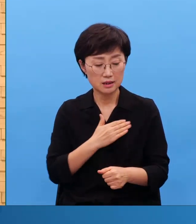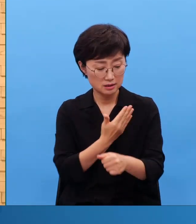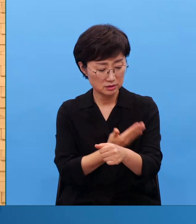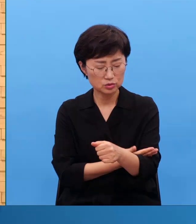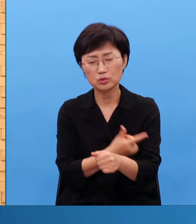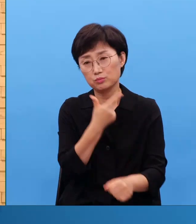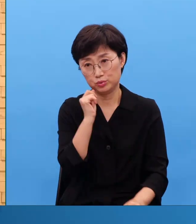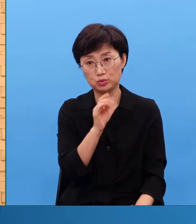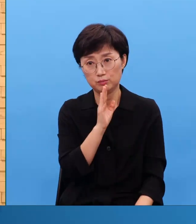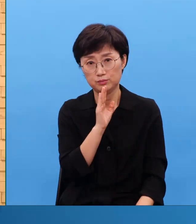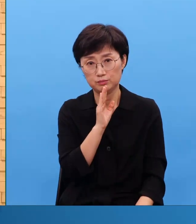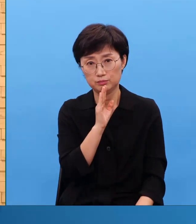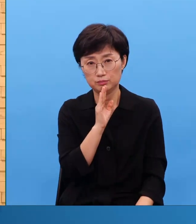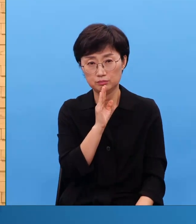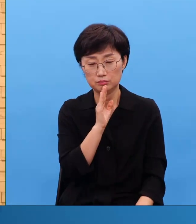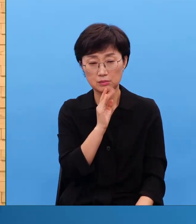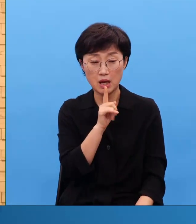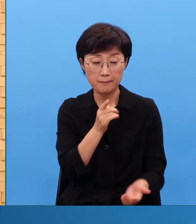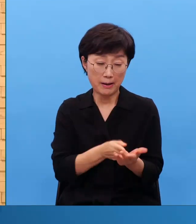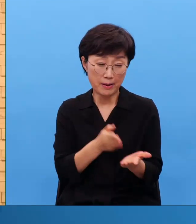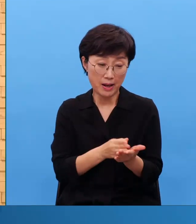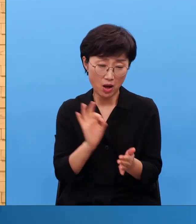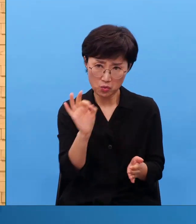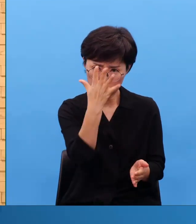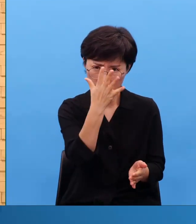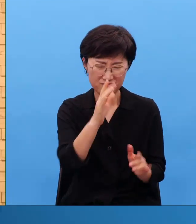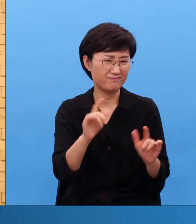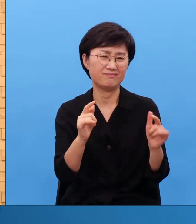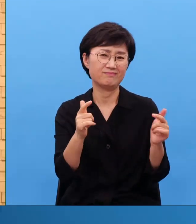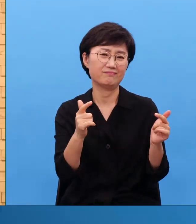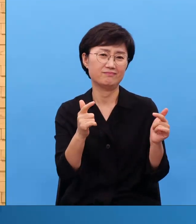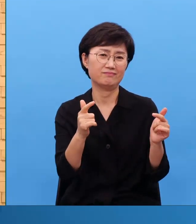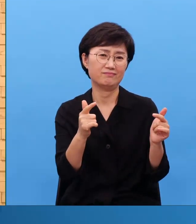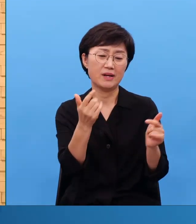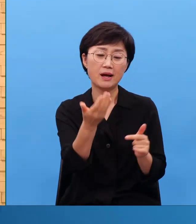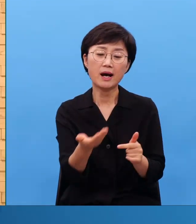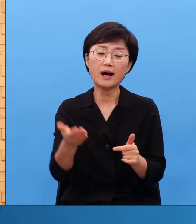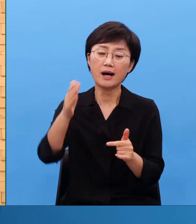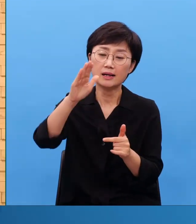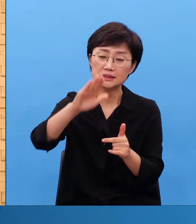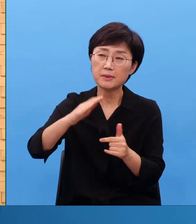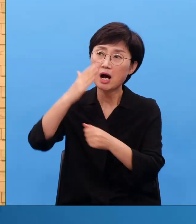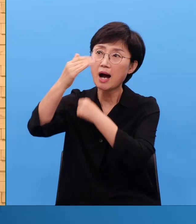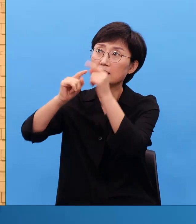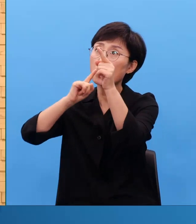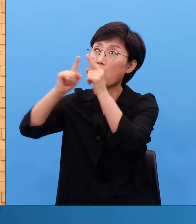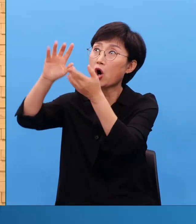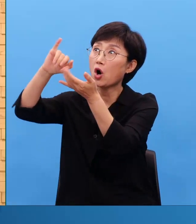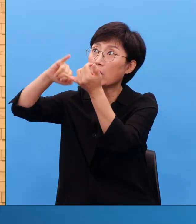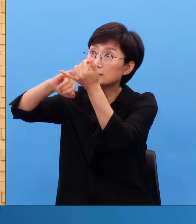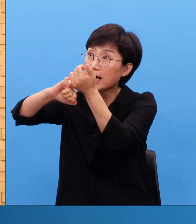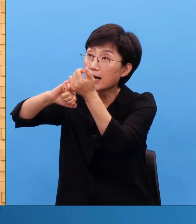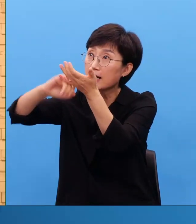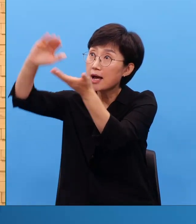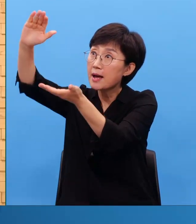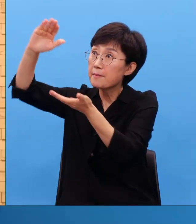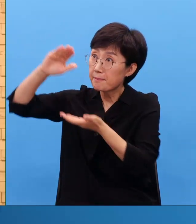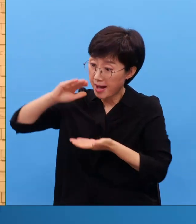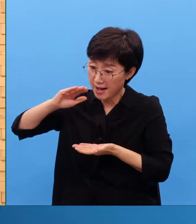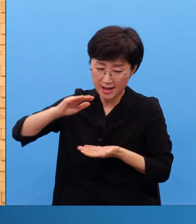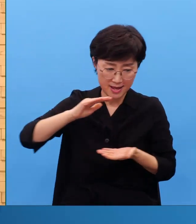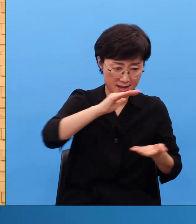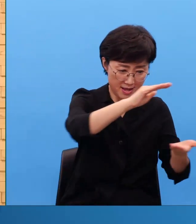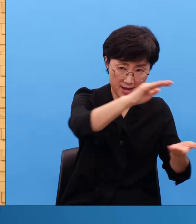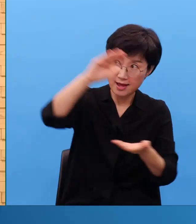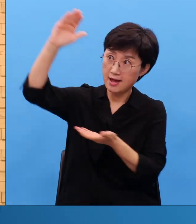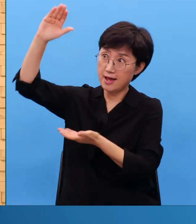잘하는 설교는 못해요. 그러나 하나님이 원하시는 성취되는 메시지는 심부름할 수 있다. And I'm not skilled enough to deliver this powerful